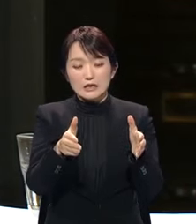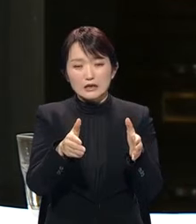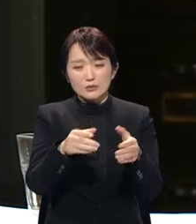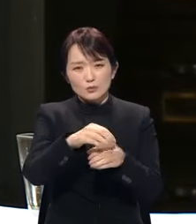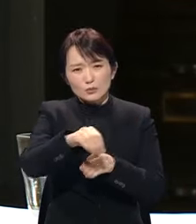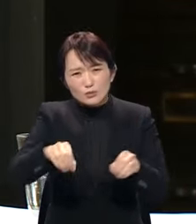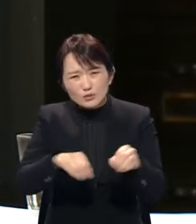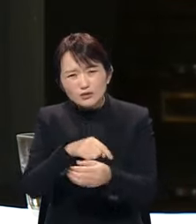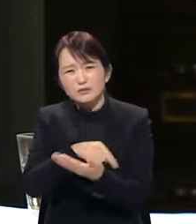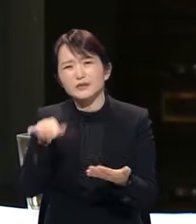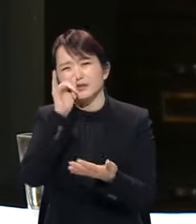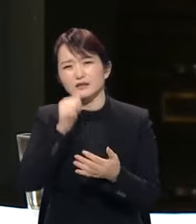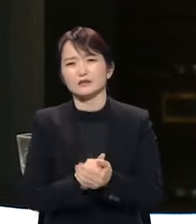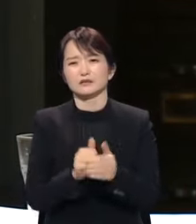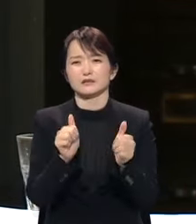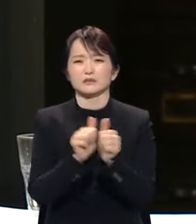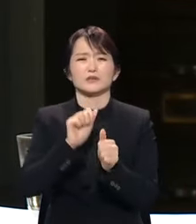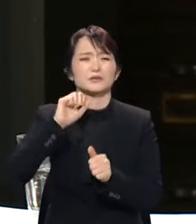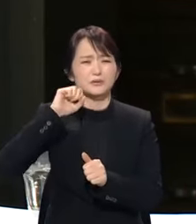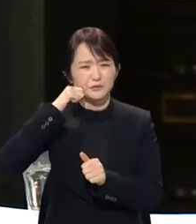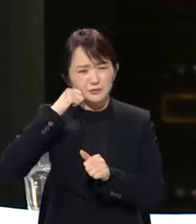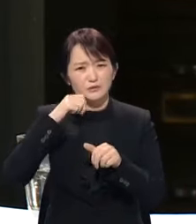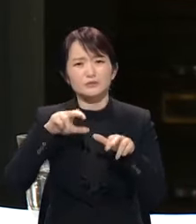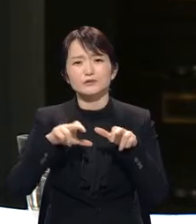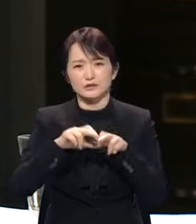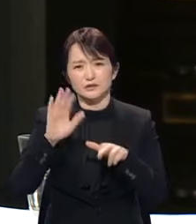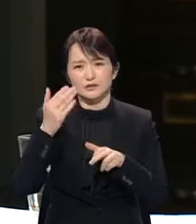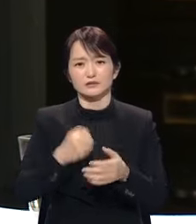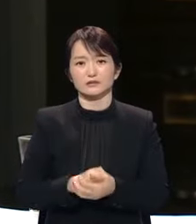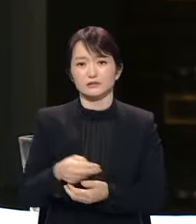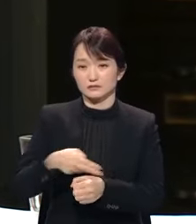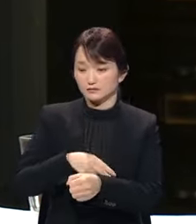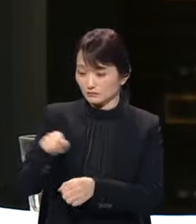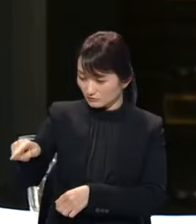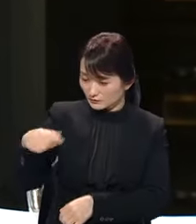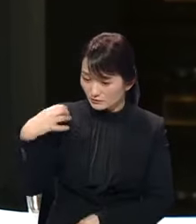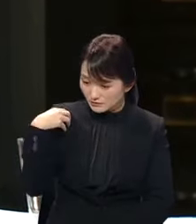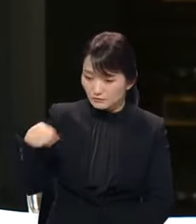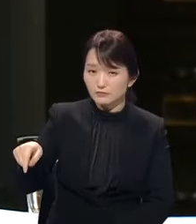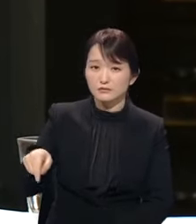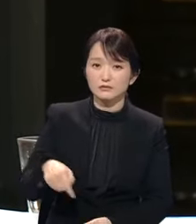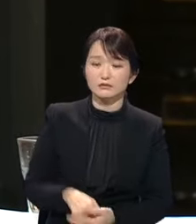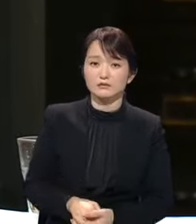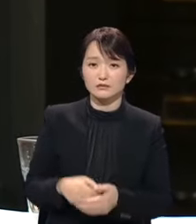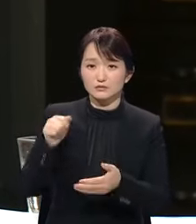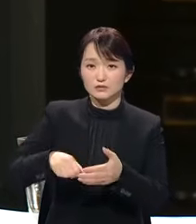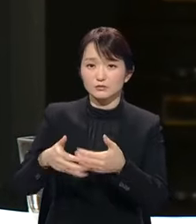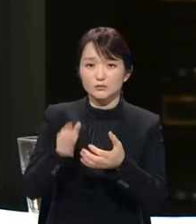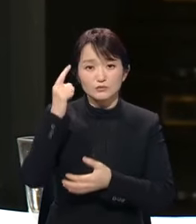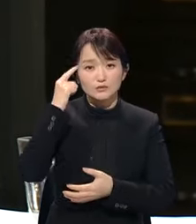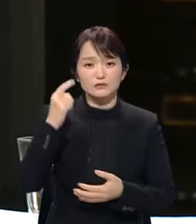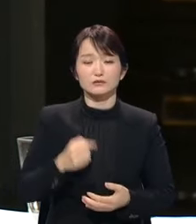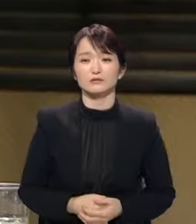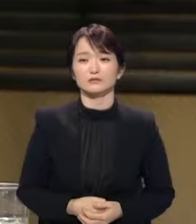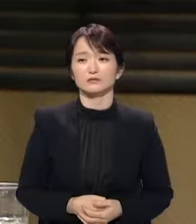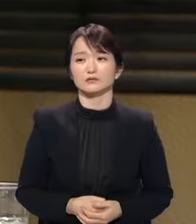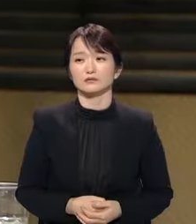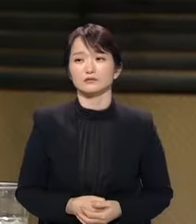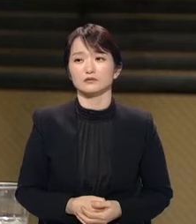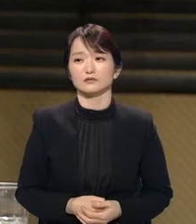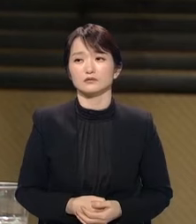감당하기 어려운 치명적인 장애까지 생겼다. 너 의사 너가 책임져. 한 겁니다. 재판부의 판단은. 일단은 이런